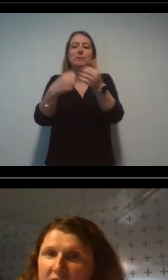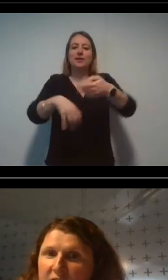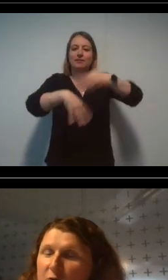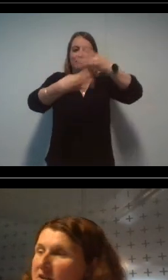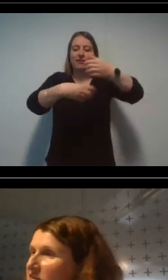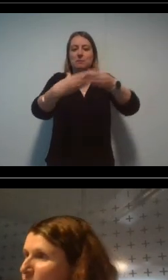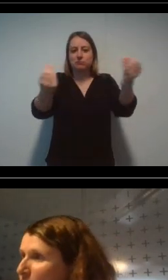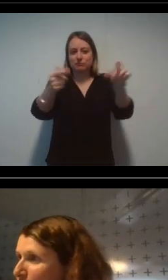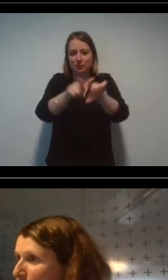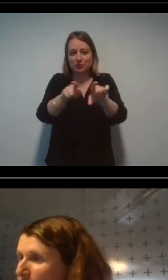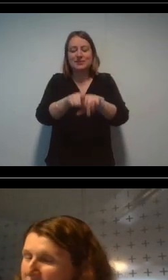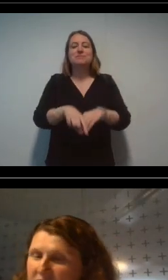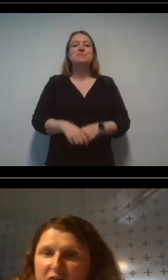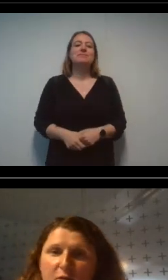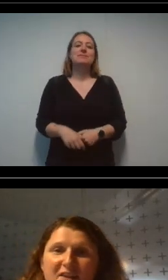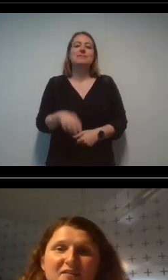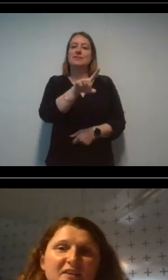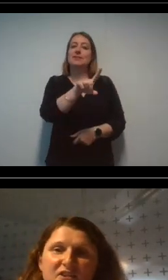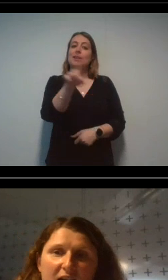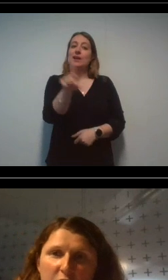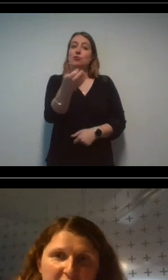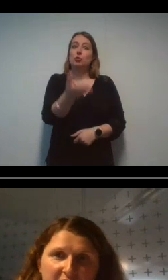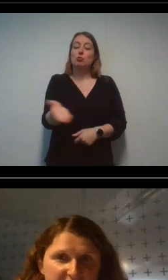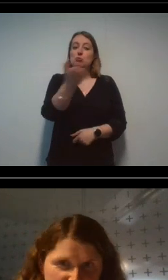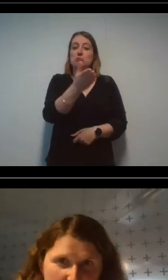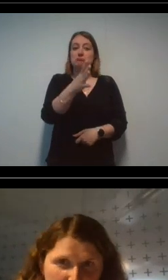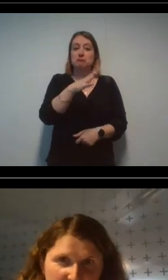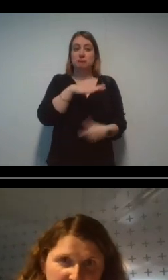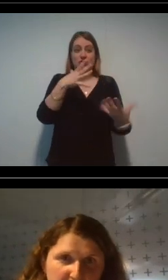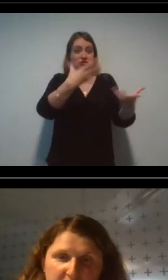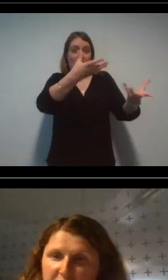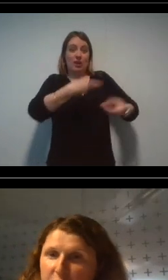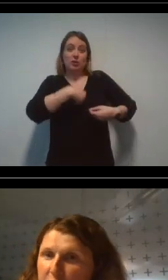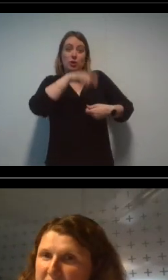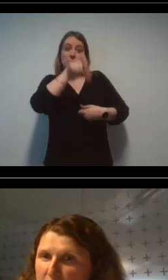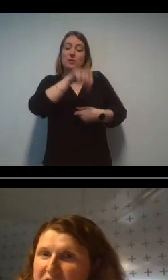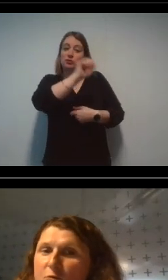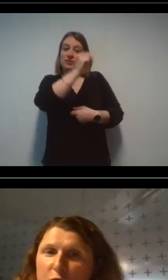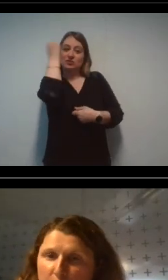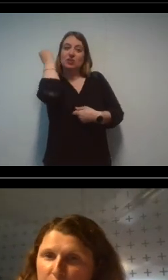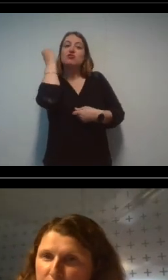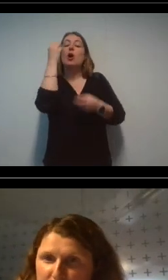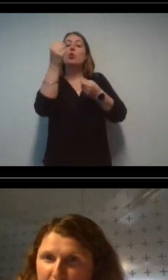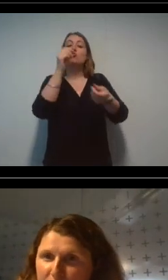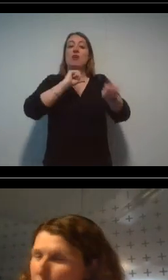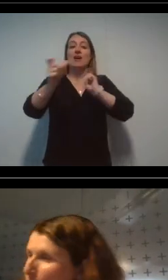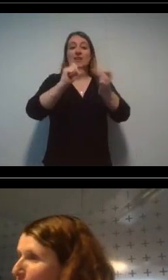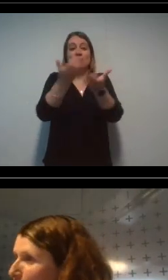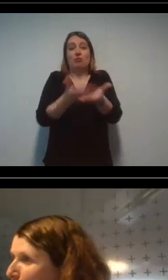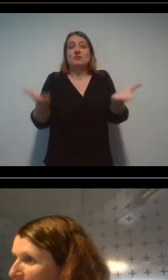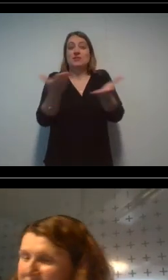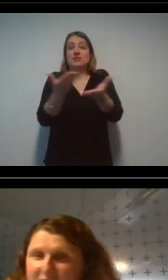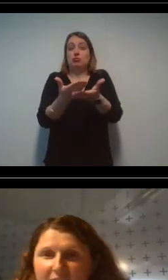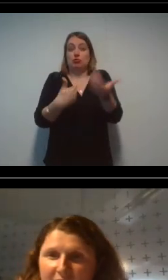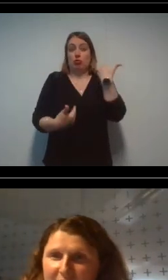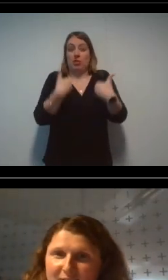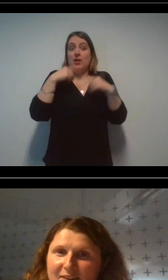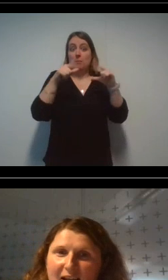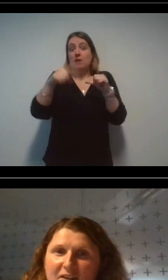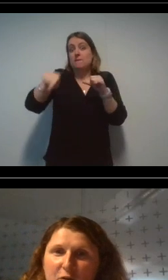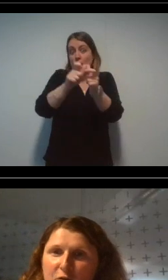vélotypie. Une question sur le fait, est-ce que vous avez déjà accueilli un stagiaire en alternance situation de handicap? Dites-nous en plus, vous, en tant